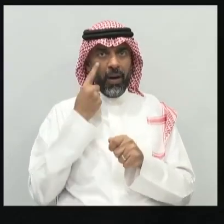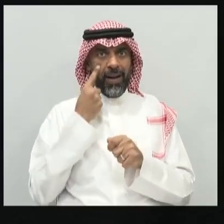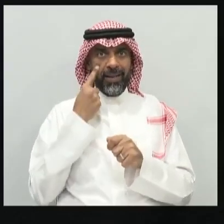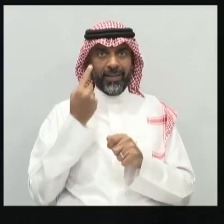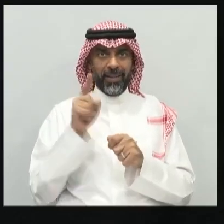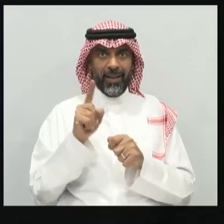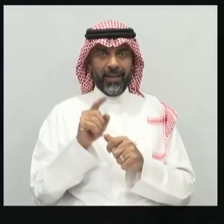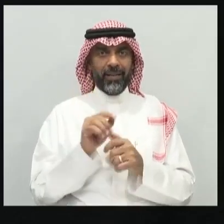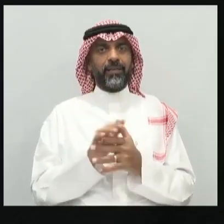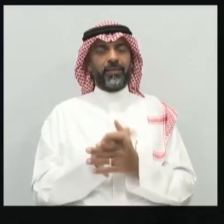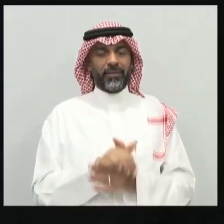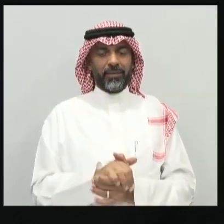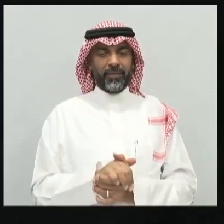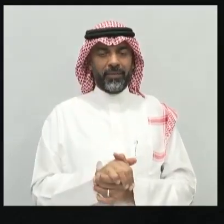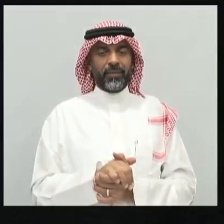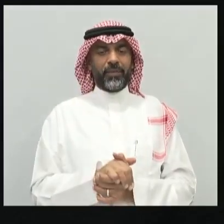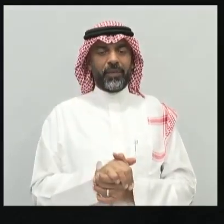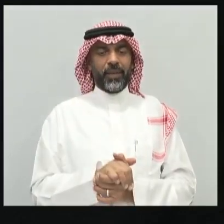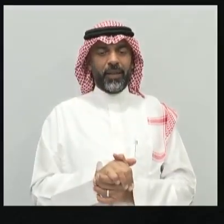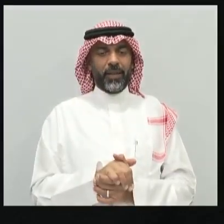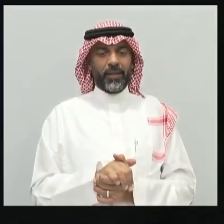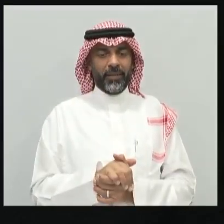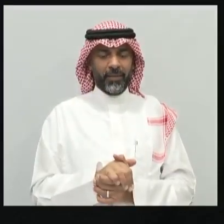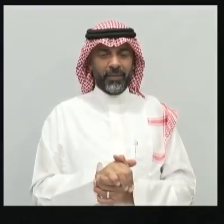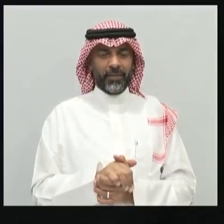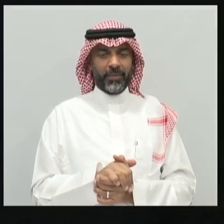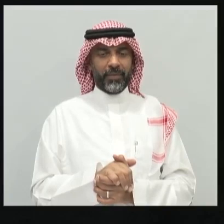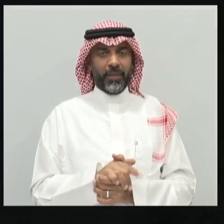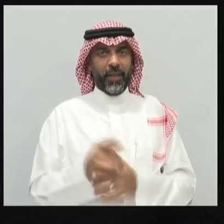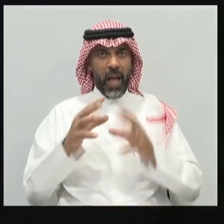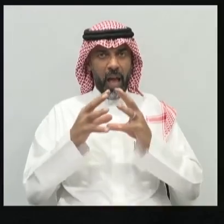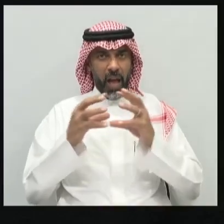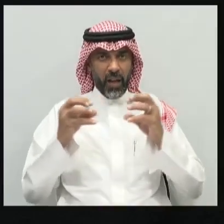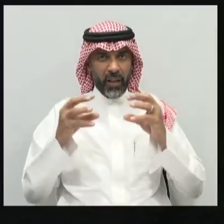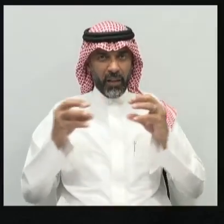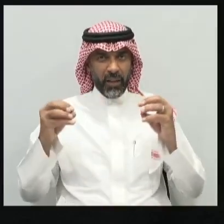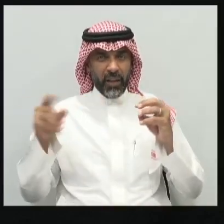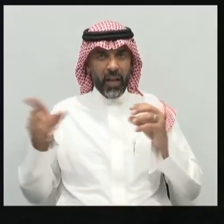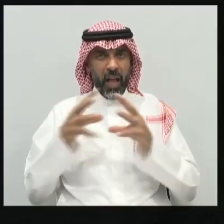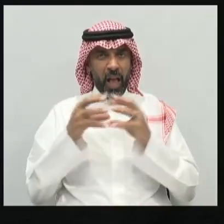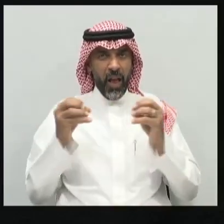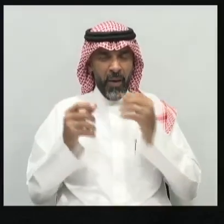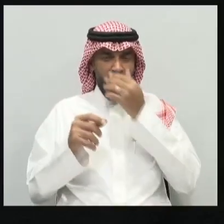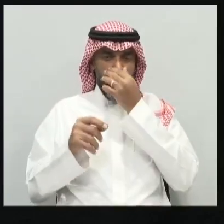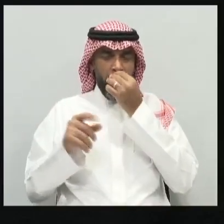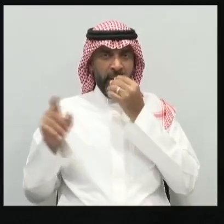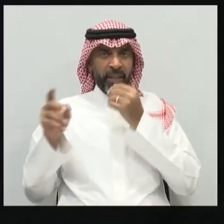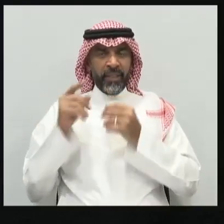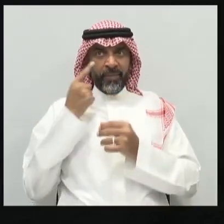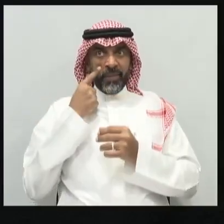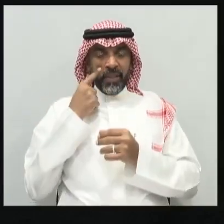النبات مخلوق حي فنقول عن القطن مورد طبيعي حي